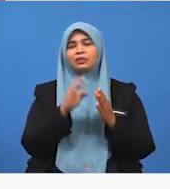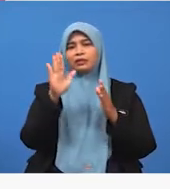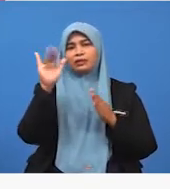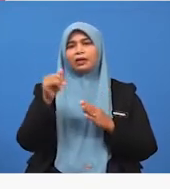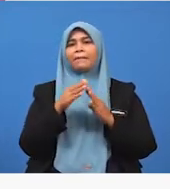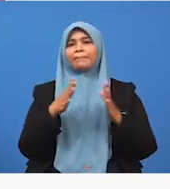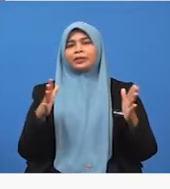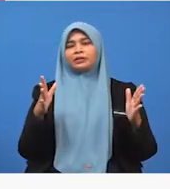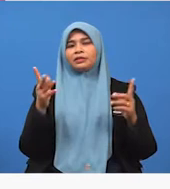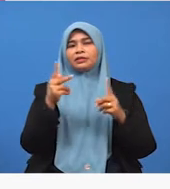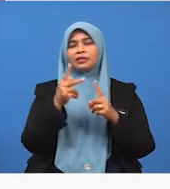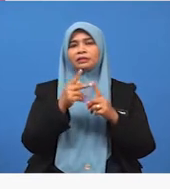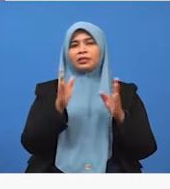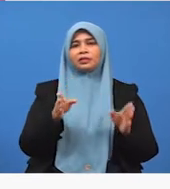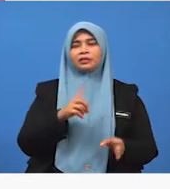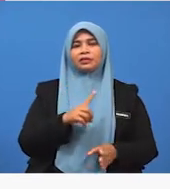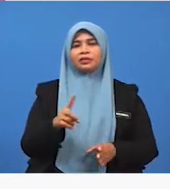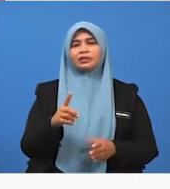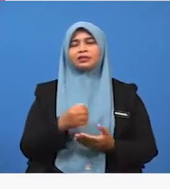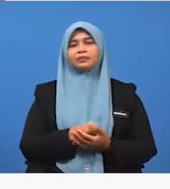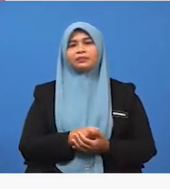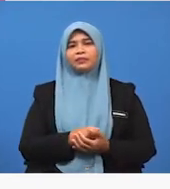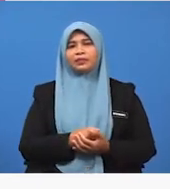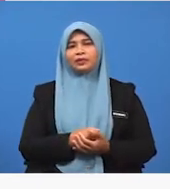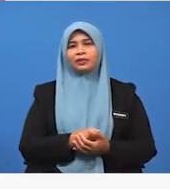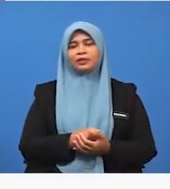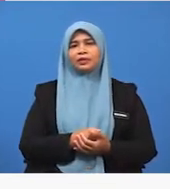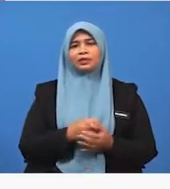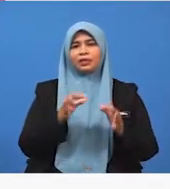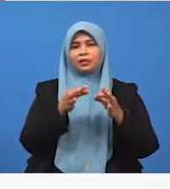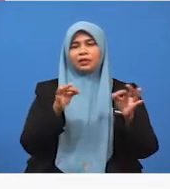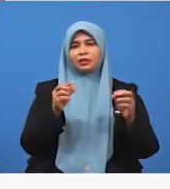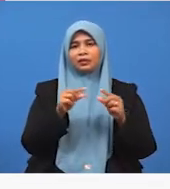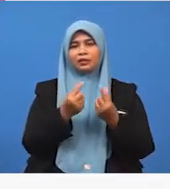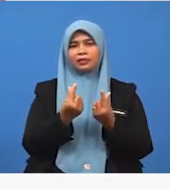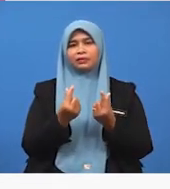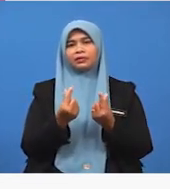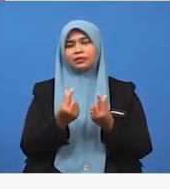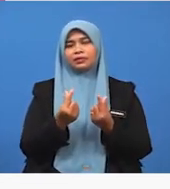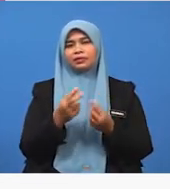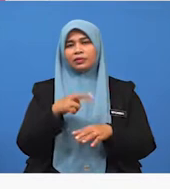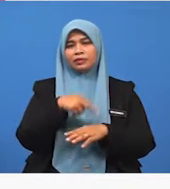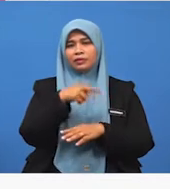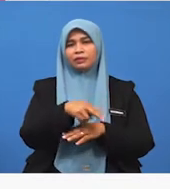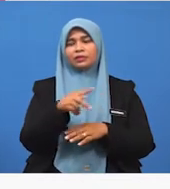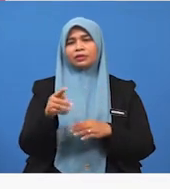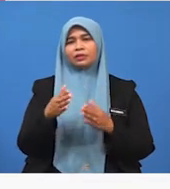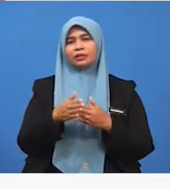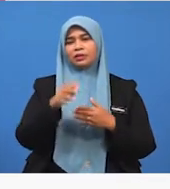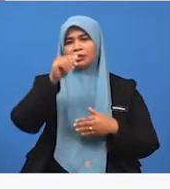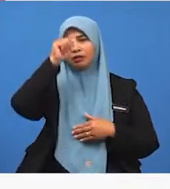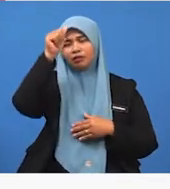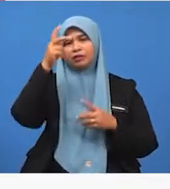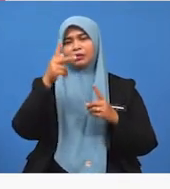kehidupan Nabi sallallahu alaihi wasallam khasnya. Ayat Al-Quran diturunkan oleh Allah Subhanahu wa taala kepada